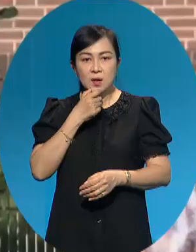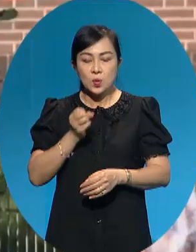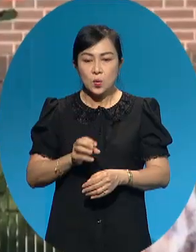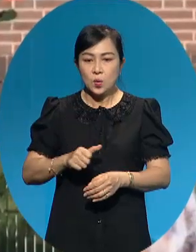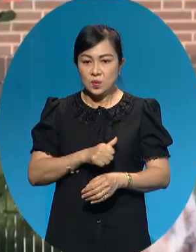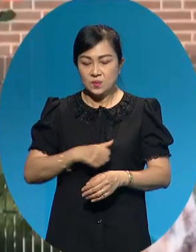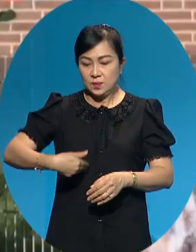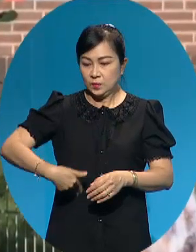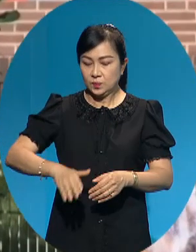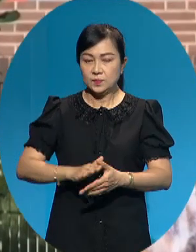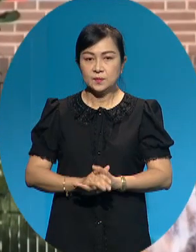của nghi phạm